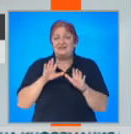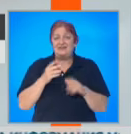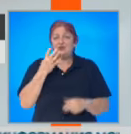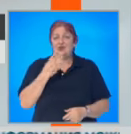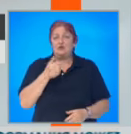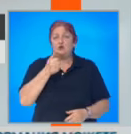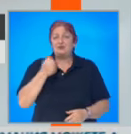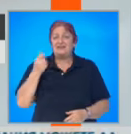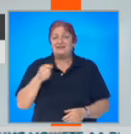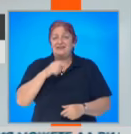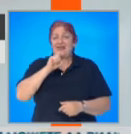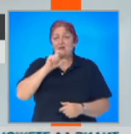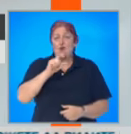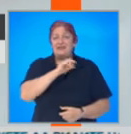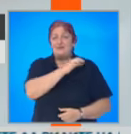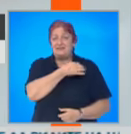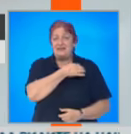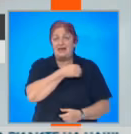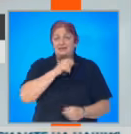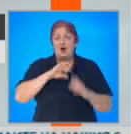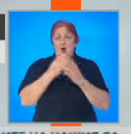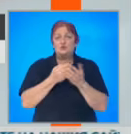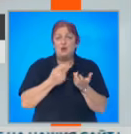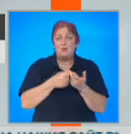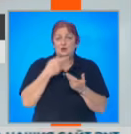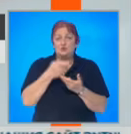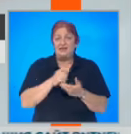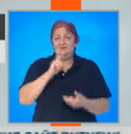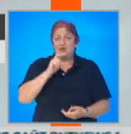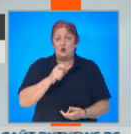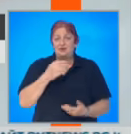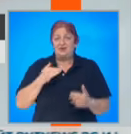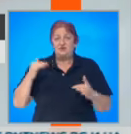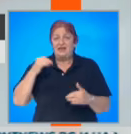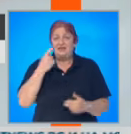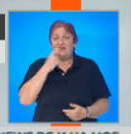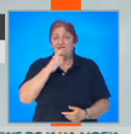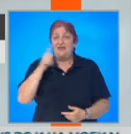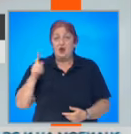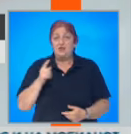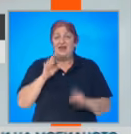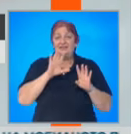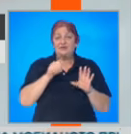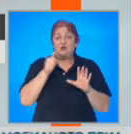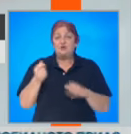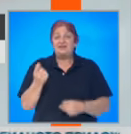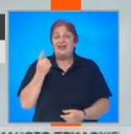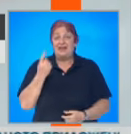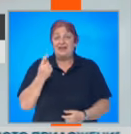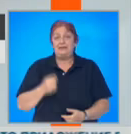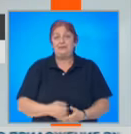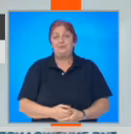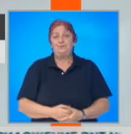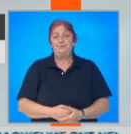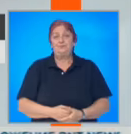поставени 10463 дози ваксина. С тях общия брой поставени дози вече е над 1 960